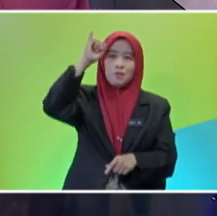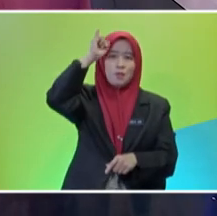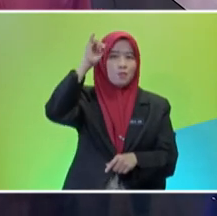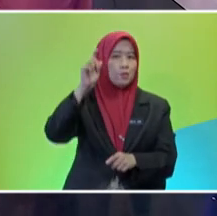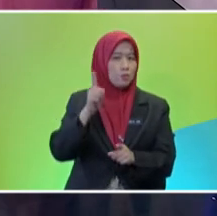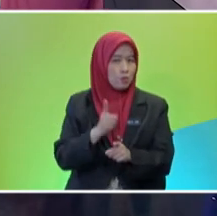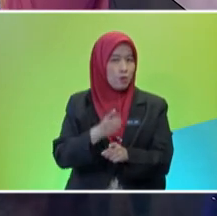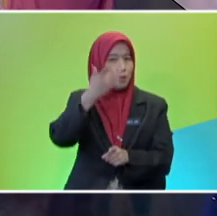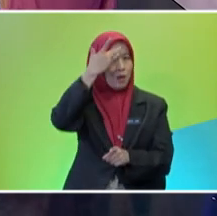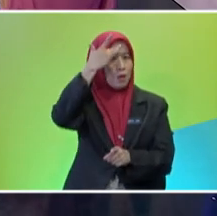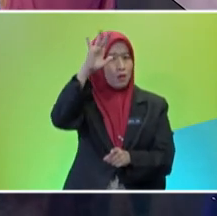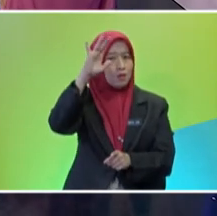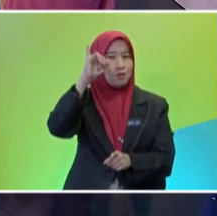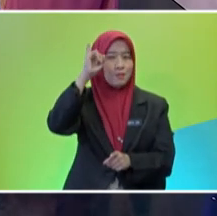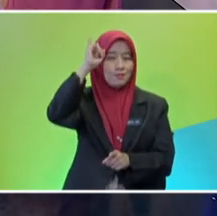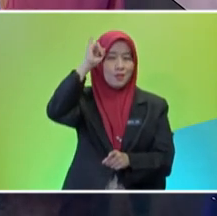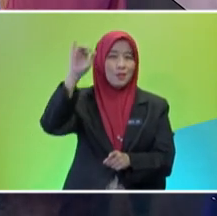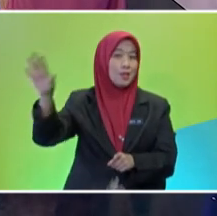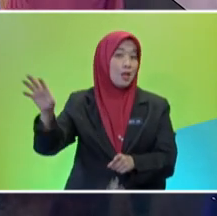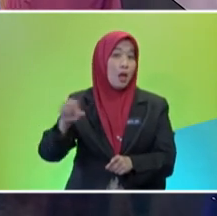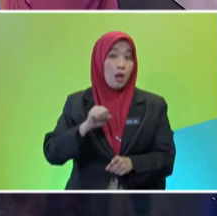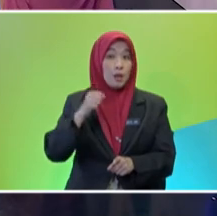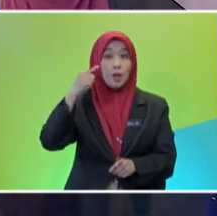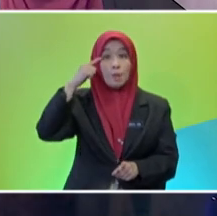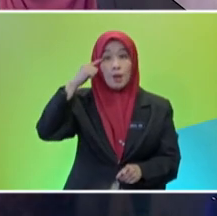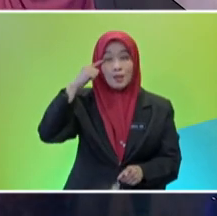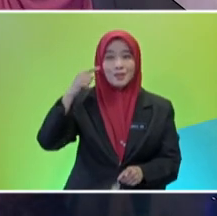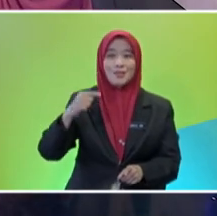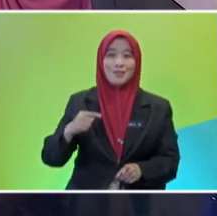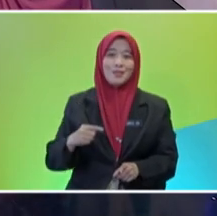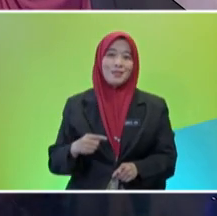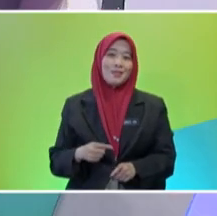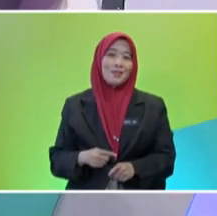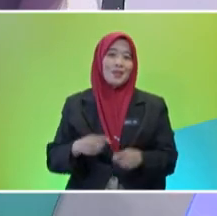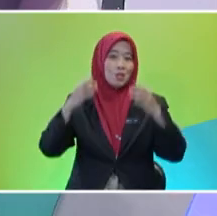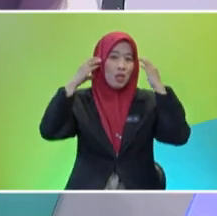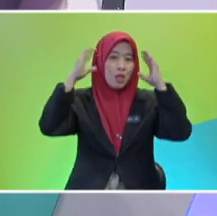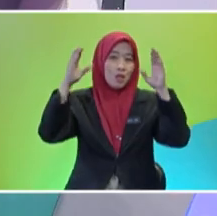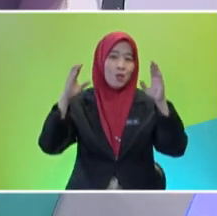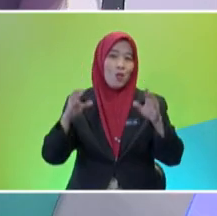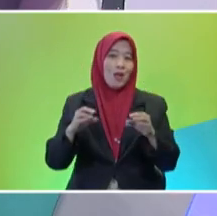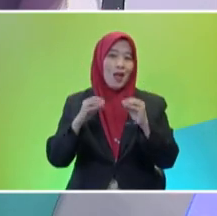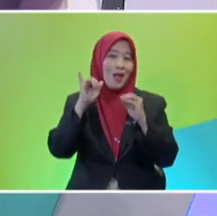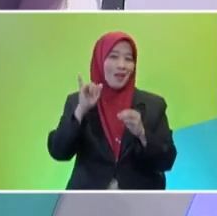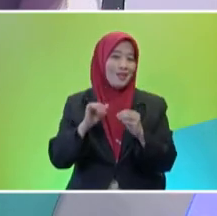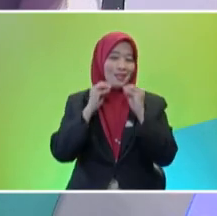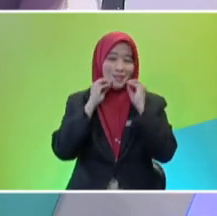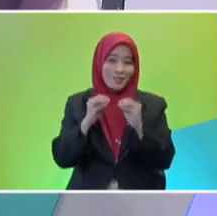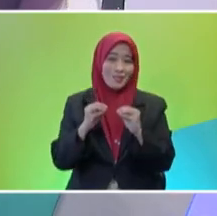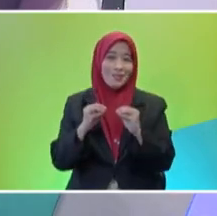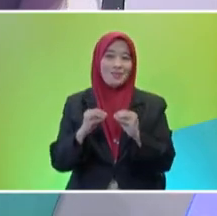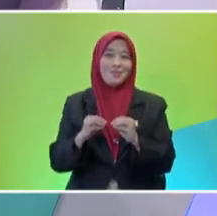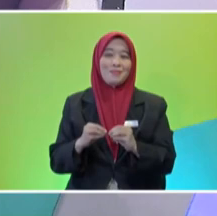Okey. Pandai Irfan. Kita ambil mata. Irfan budak bijak. Cikgu pun yang ajak. Iya.